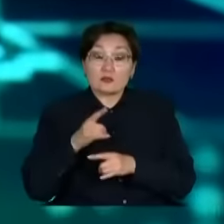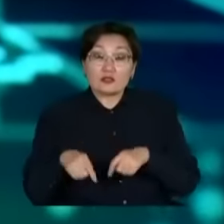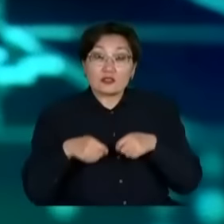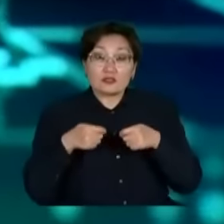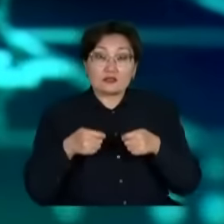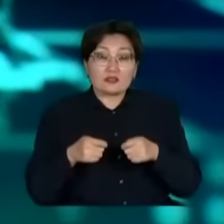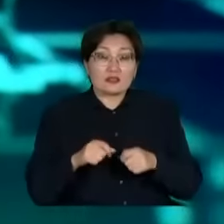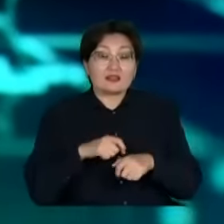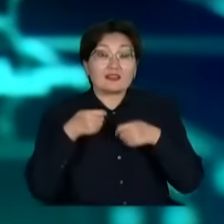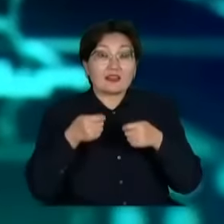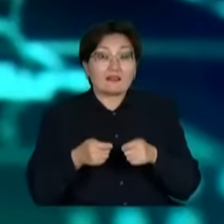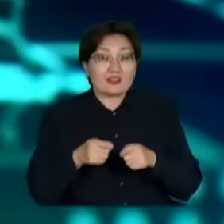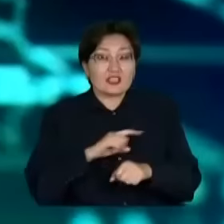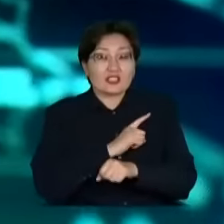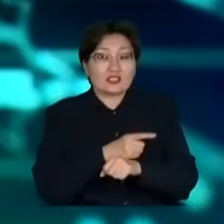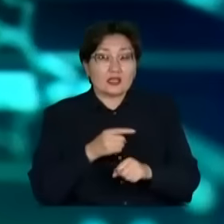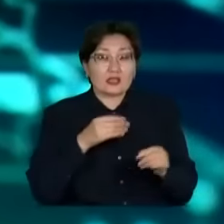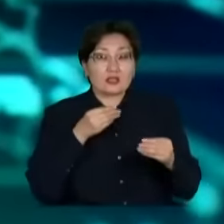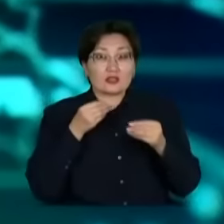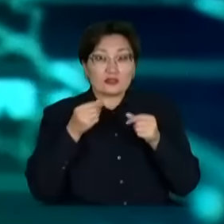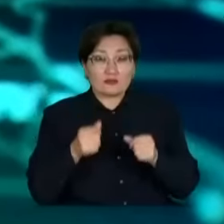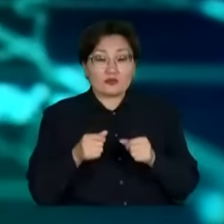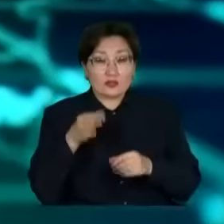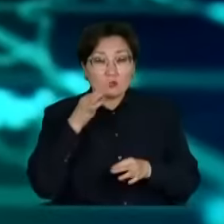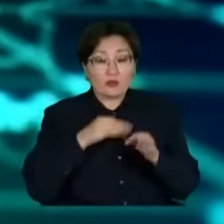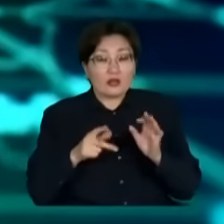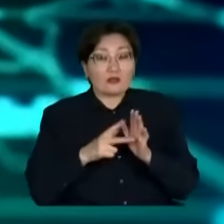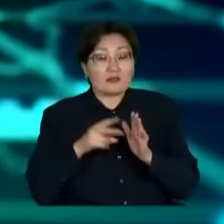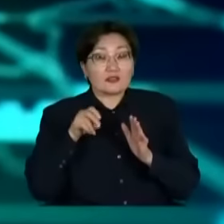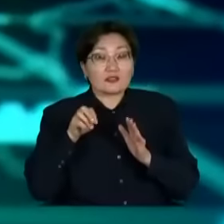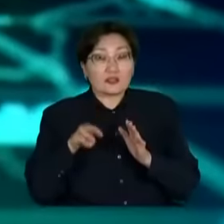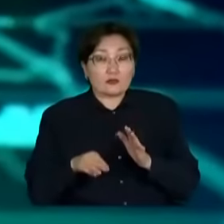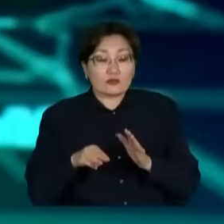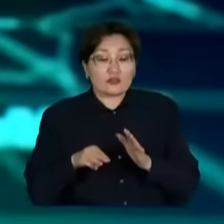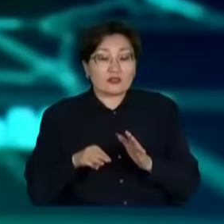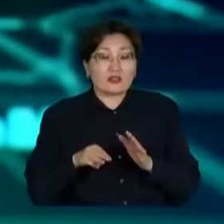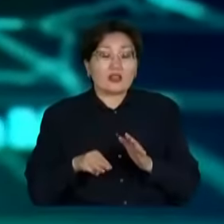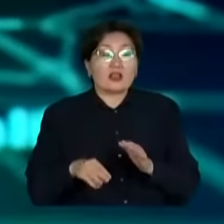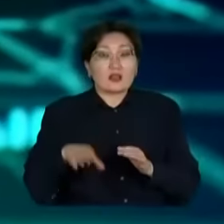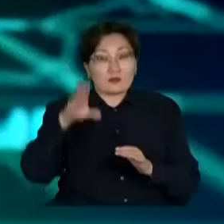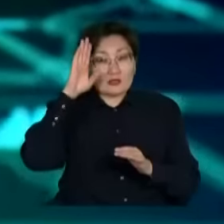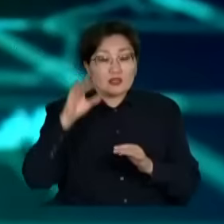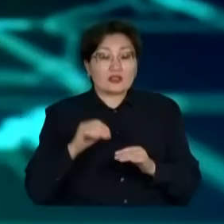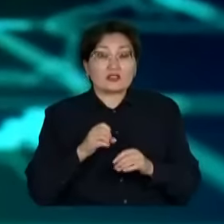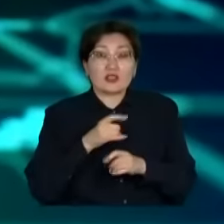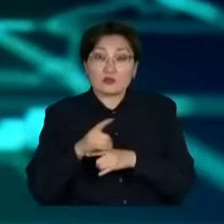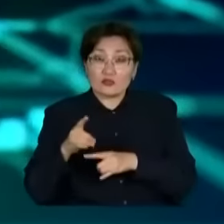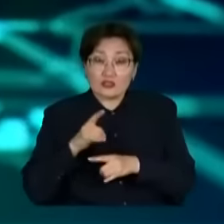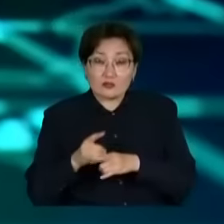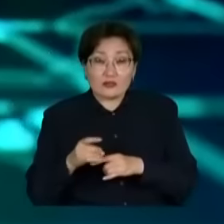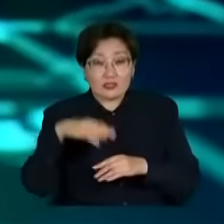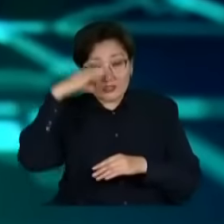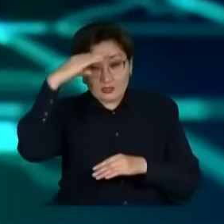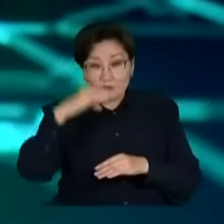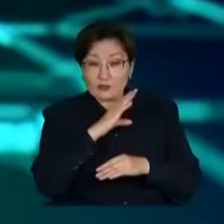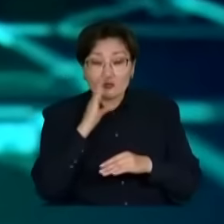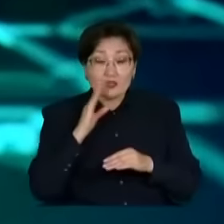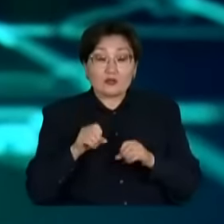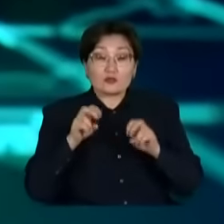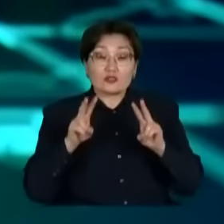сильнодействующее лекарство восьмилетнего мальчика ист приёмные родители Акмолинской области пьющем случае и сообщила